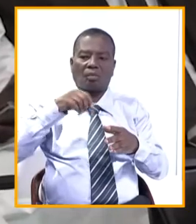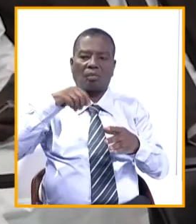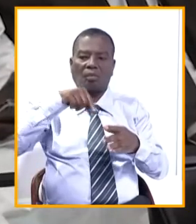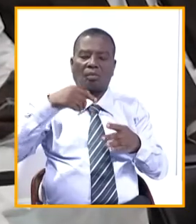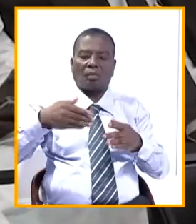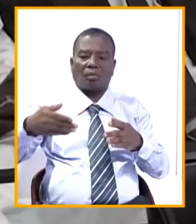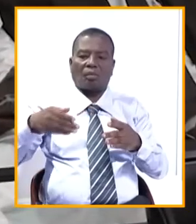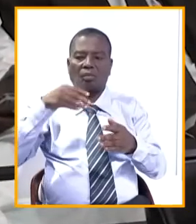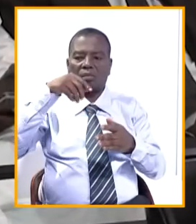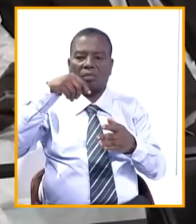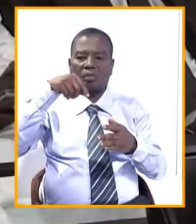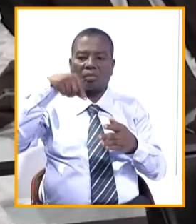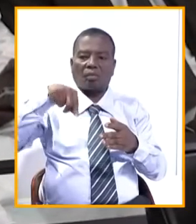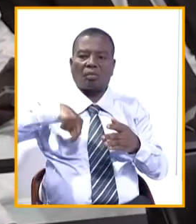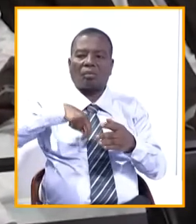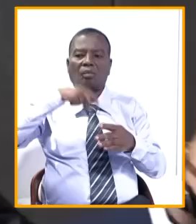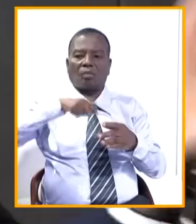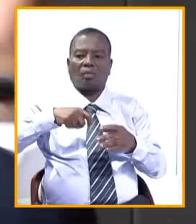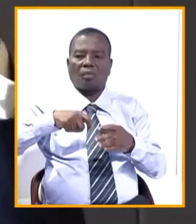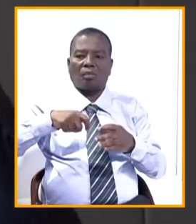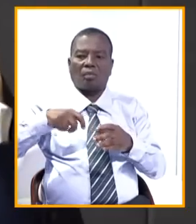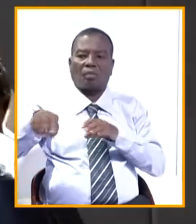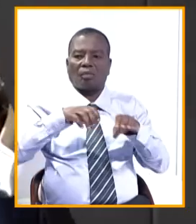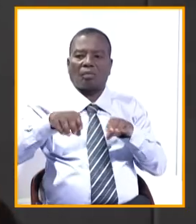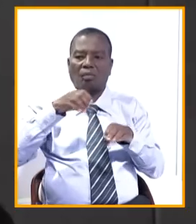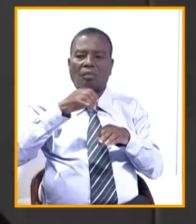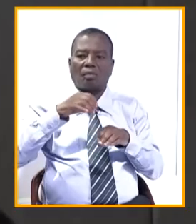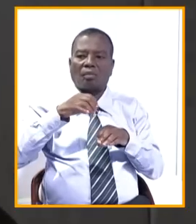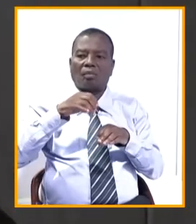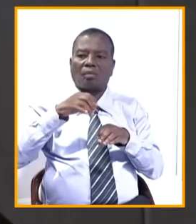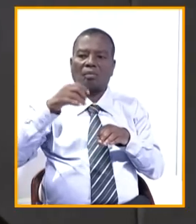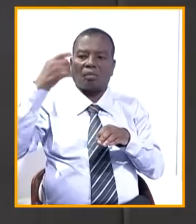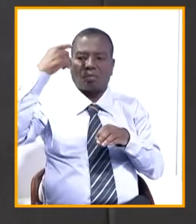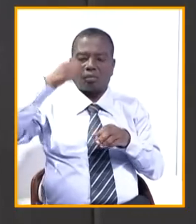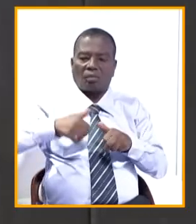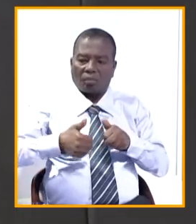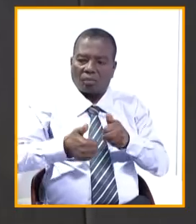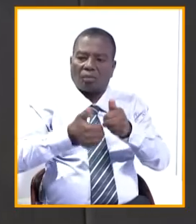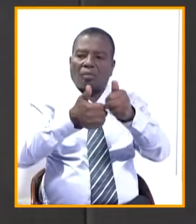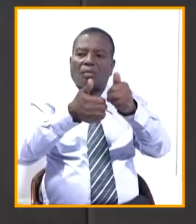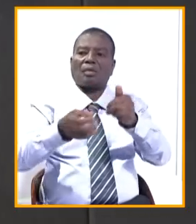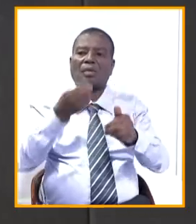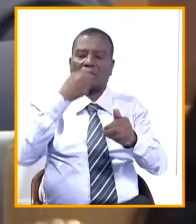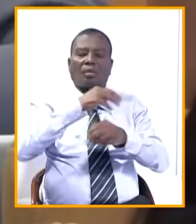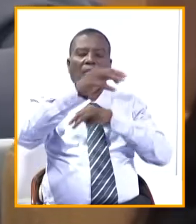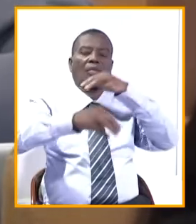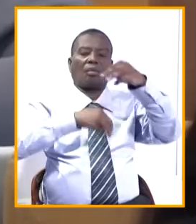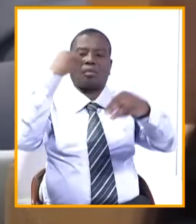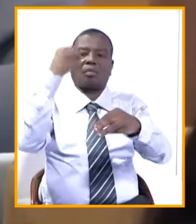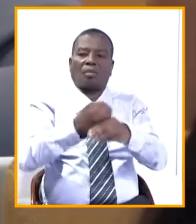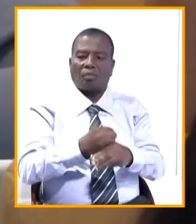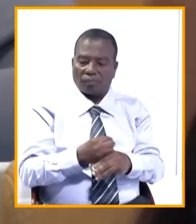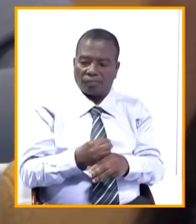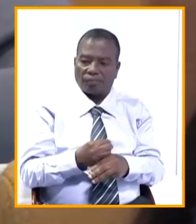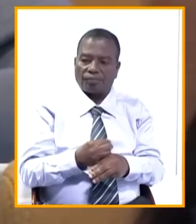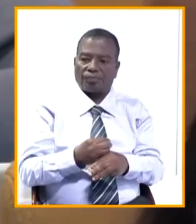niveau de vision, c'est optimiser toute la potentialité que nous détenons là, pour aussi contribuer à nourrir le monde. Outre